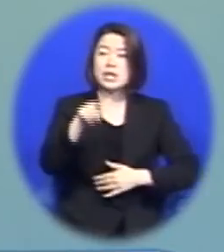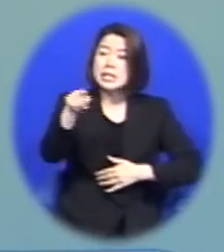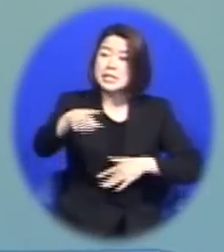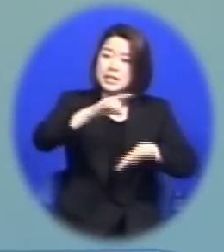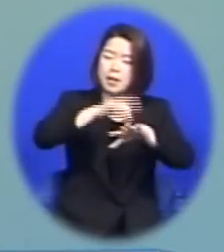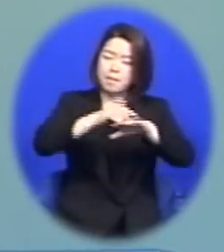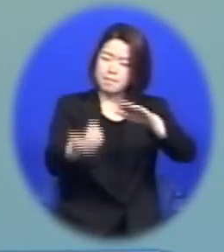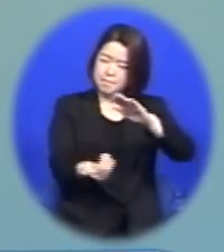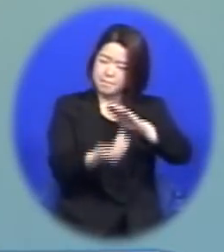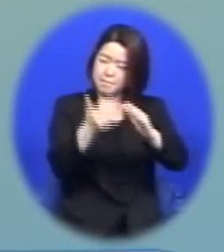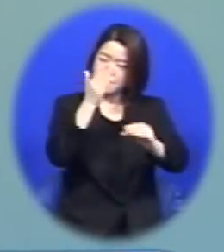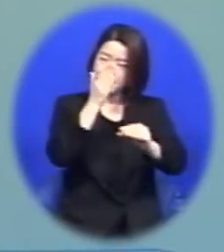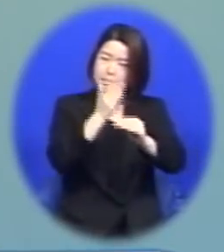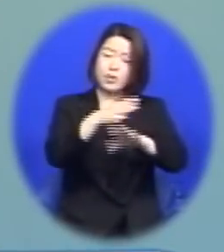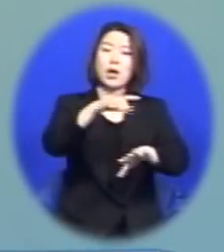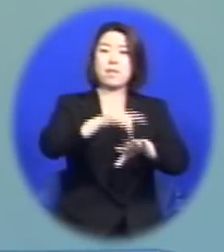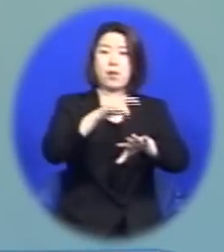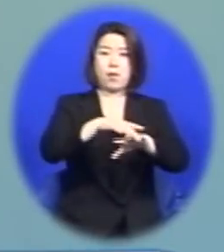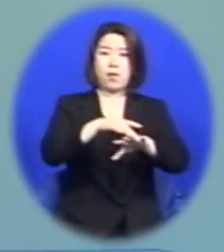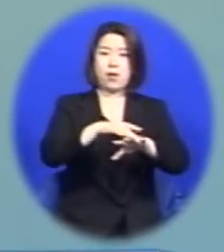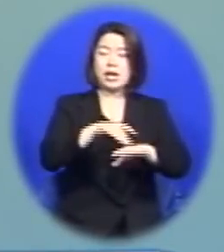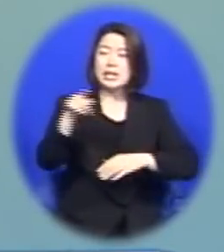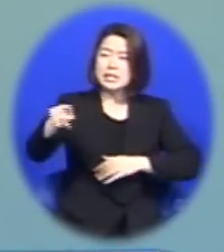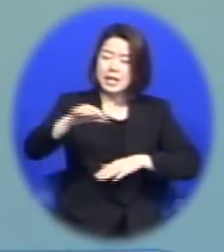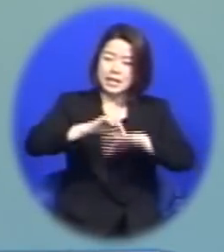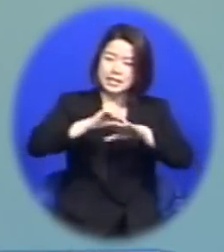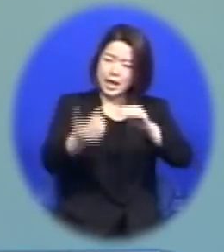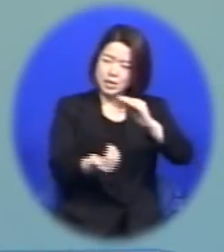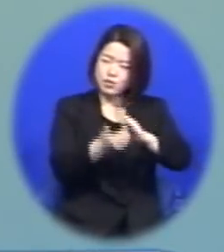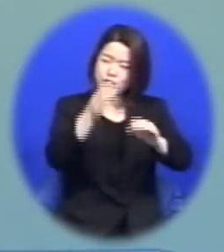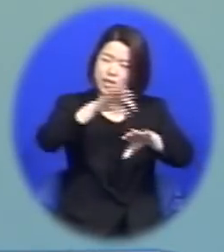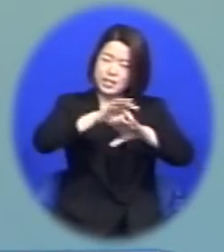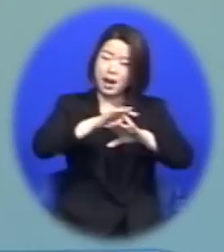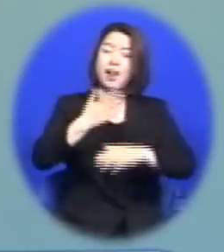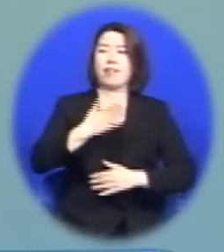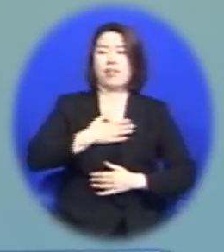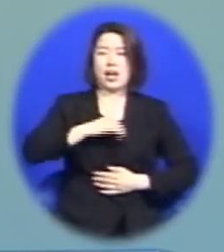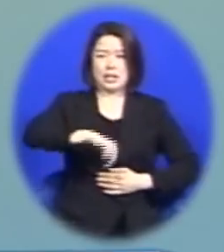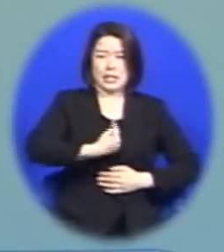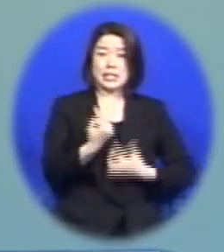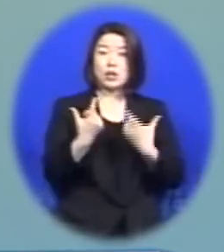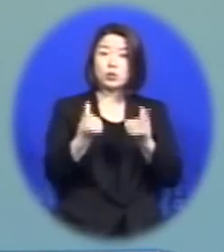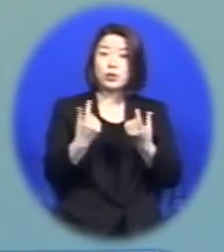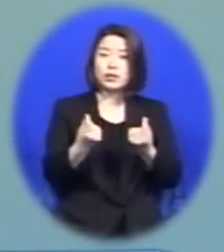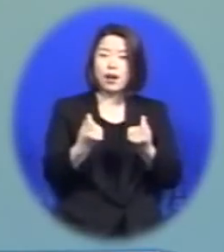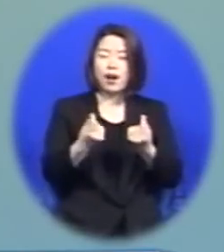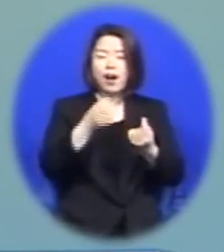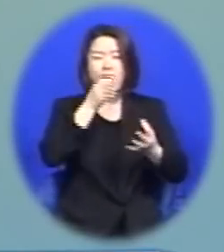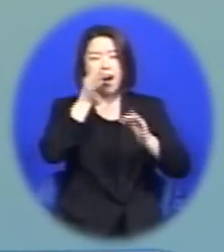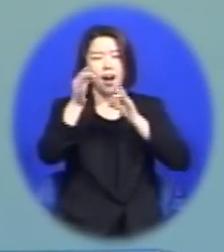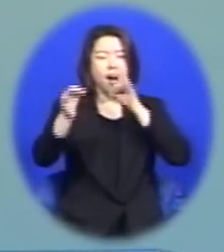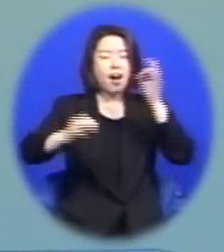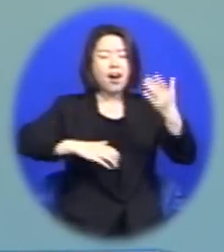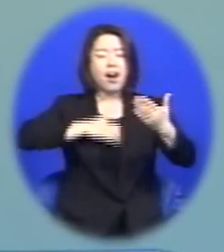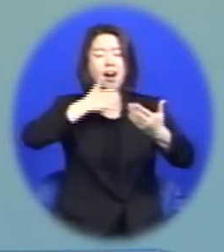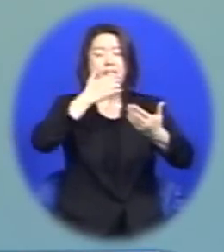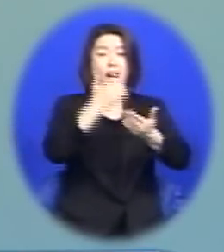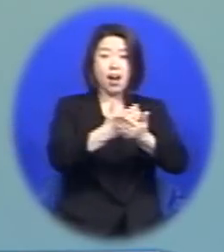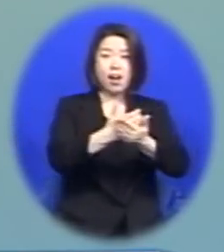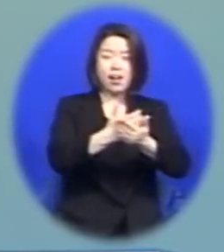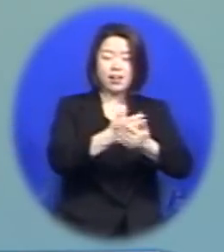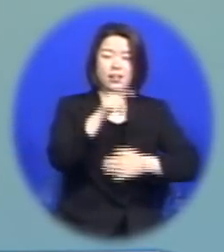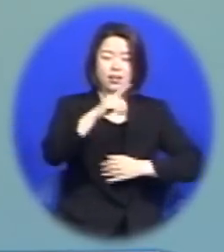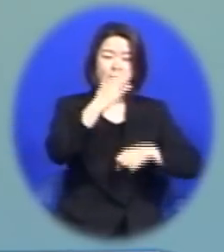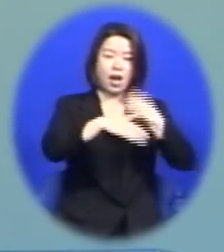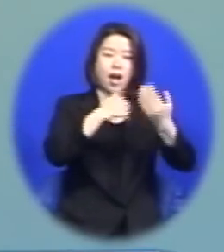중의 살이라 돌아 와 나 자신이 구나 그렇게 탄성을 질렀던 것 그게 하나님의